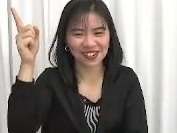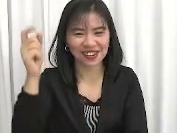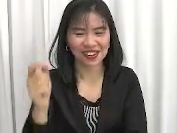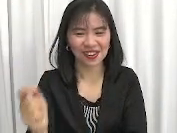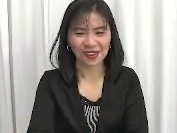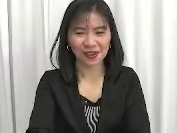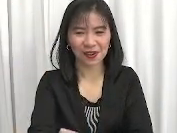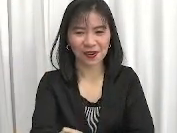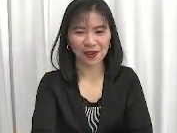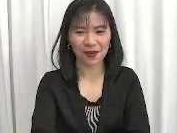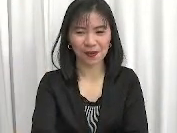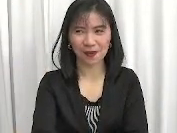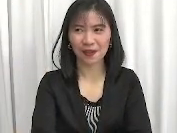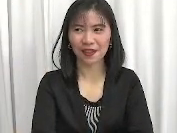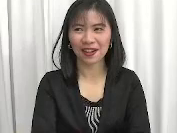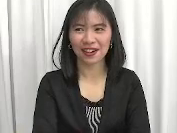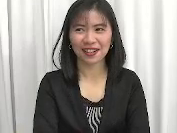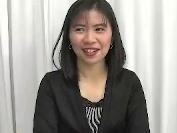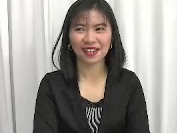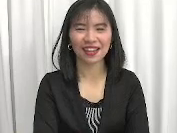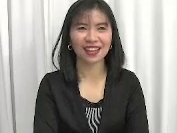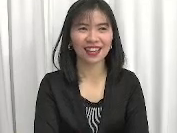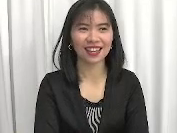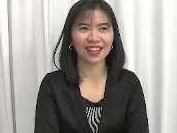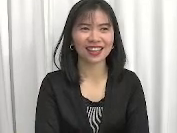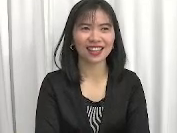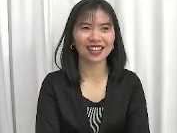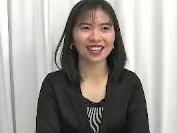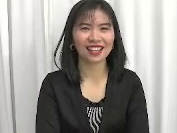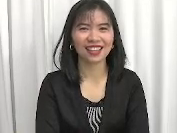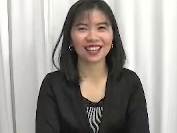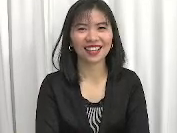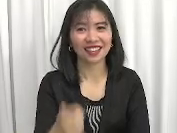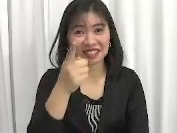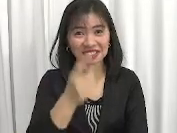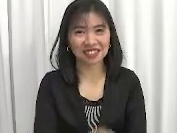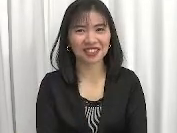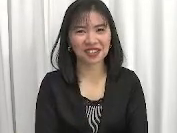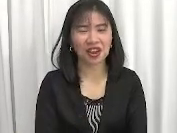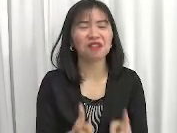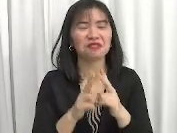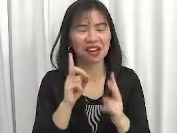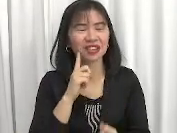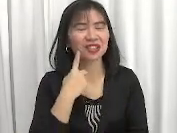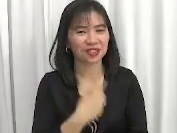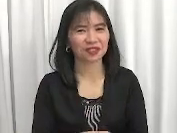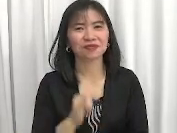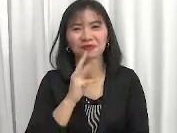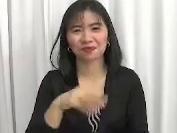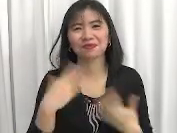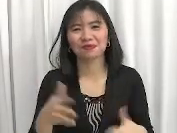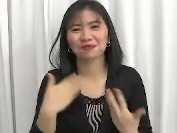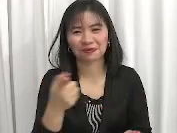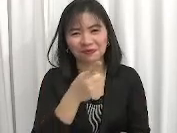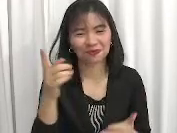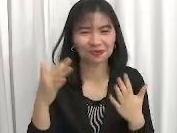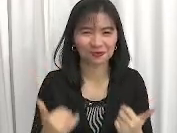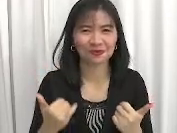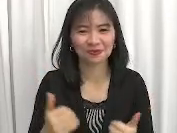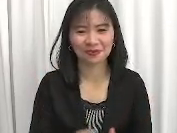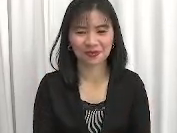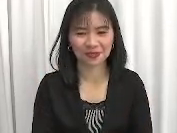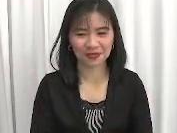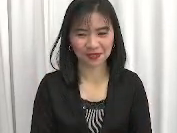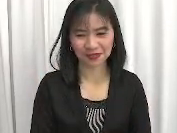Kaya naman, masyado kayo masyado naman kayo seryoso, pinapasaya ko lang kayo. Ano, Brother Rudy, di ba?